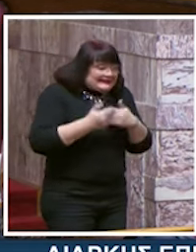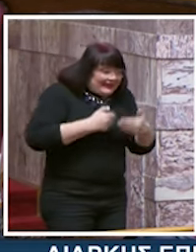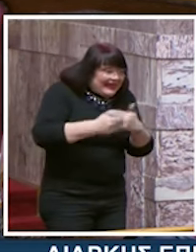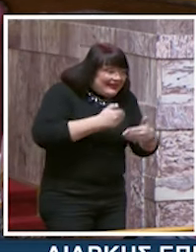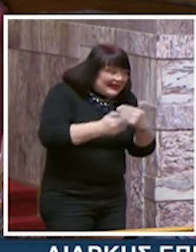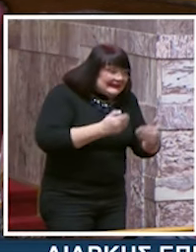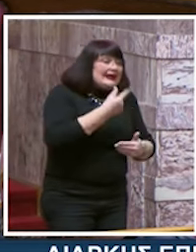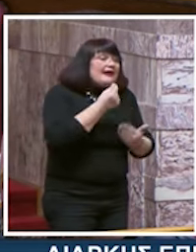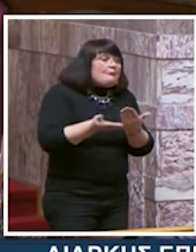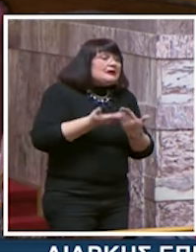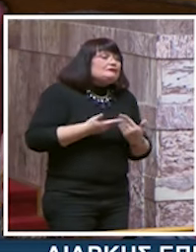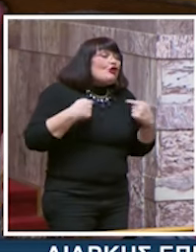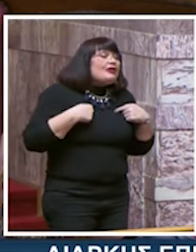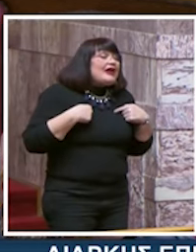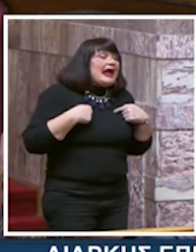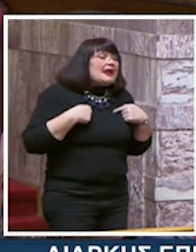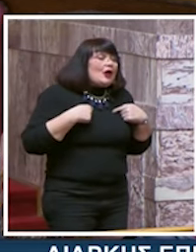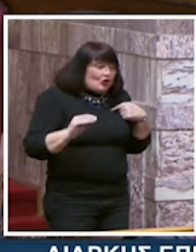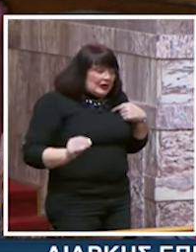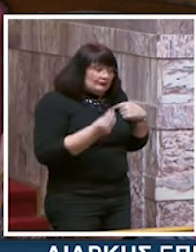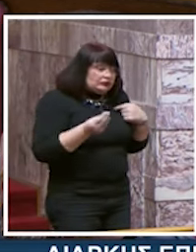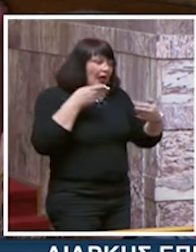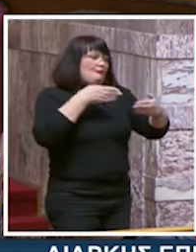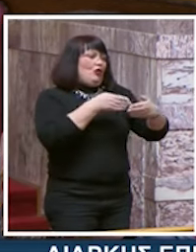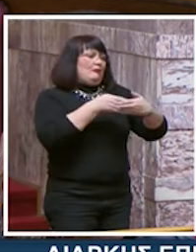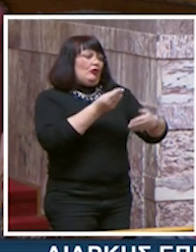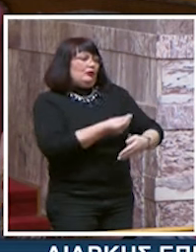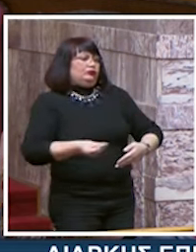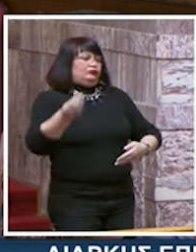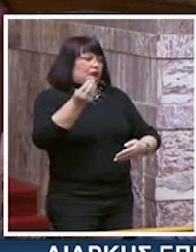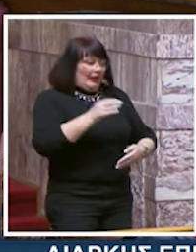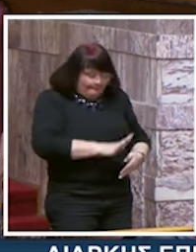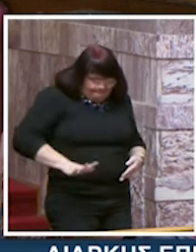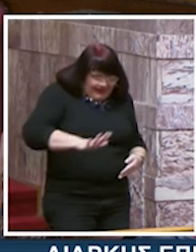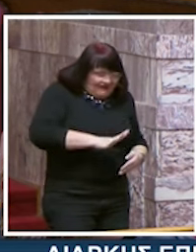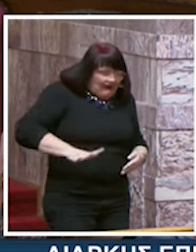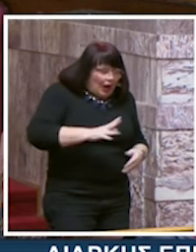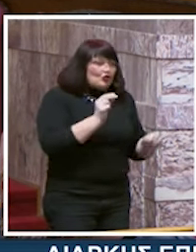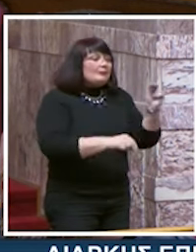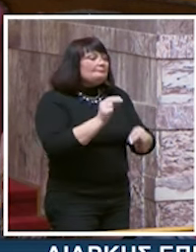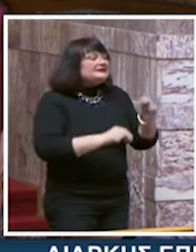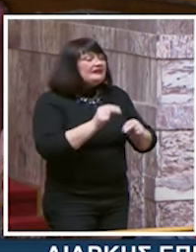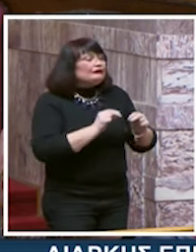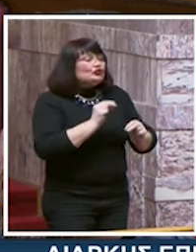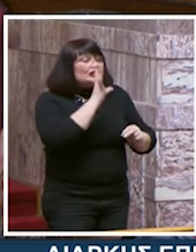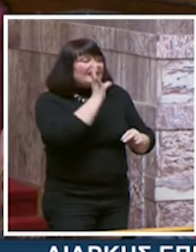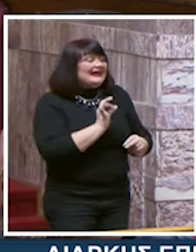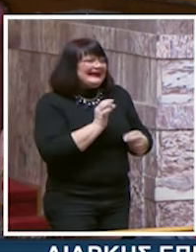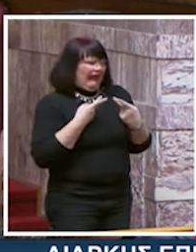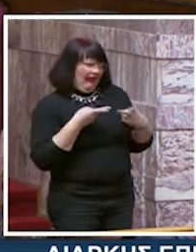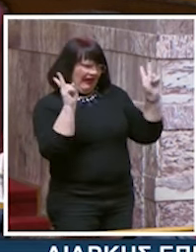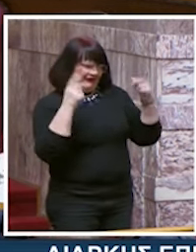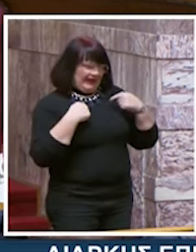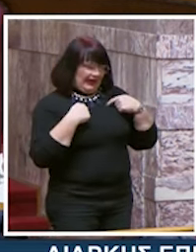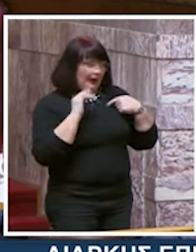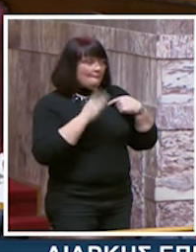που να διευκολύνει και όχι να δημιουργεί νέα εμπόδια, δημιουργώντας ένα περιβάλλον που η ψήφος δεν είναι πραγματικά ελεύθερη, αφού